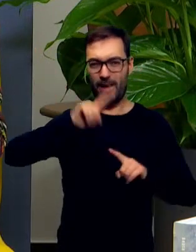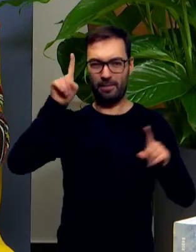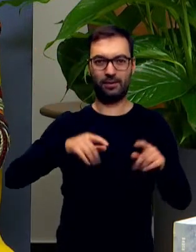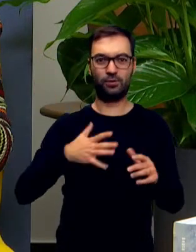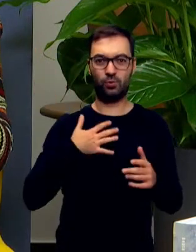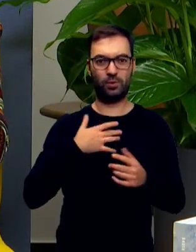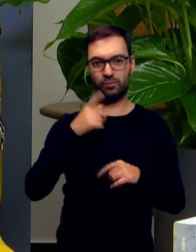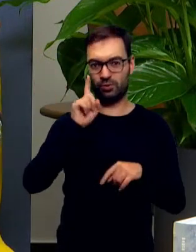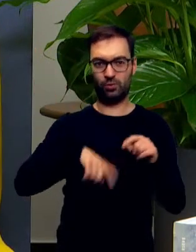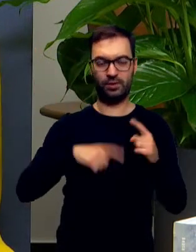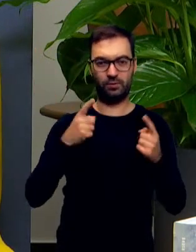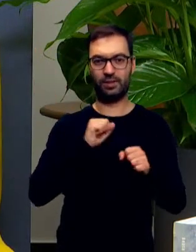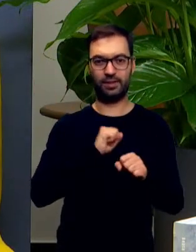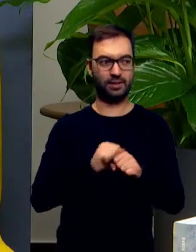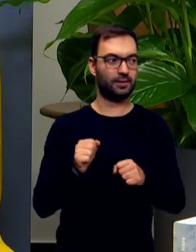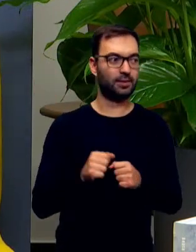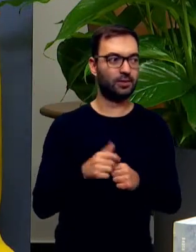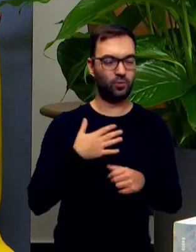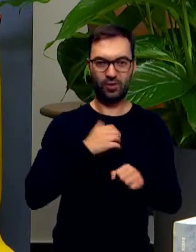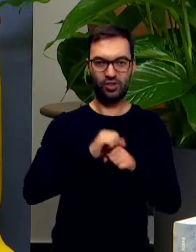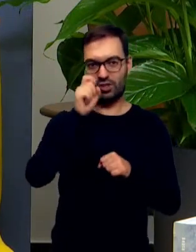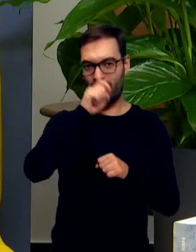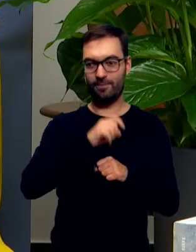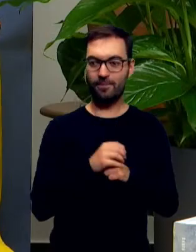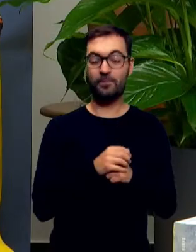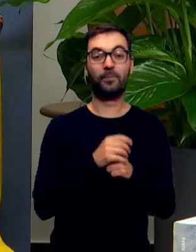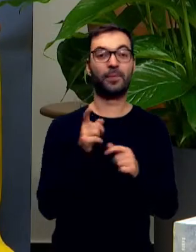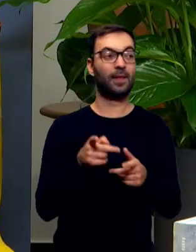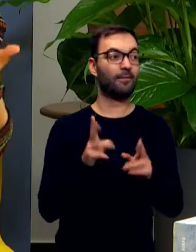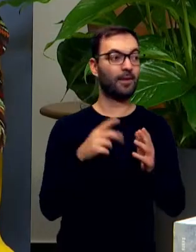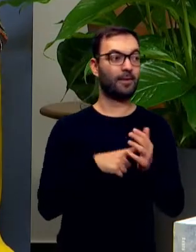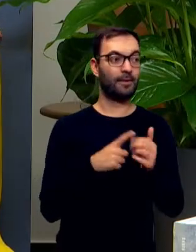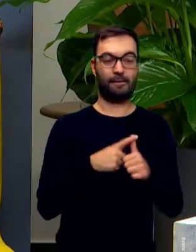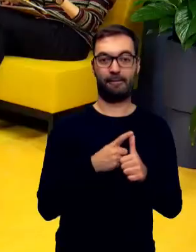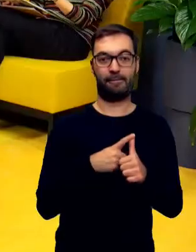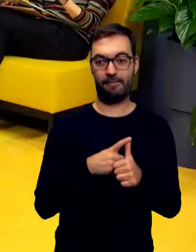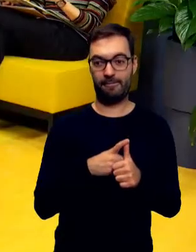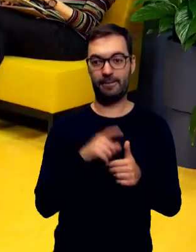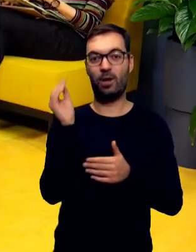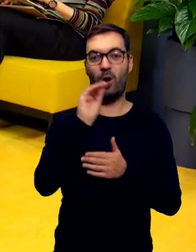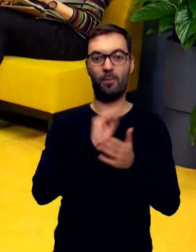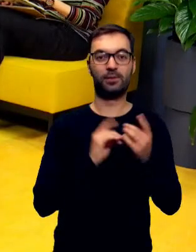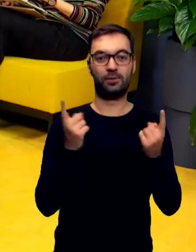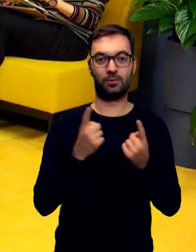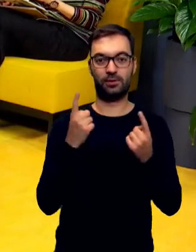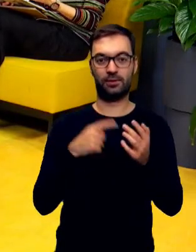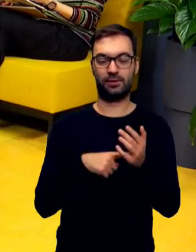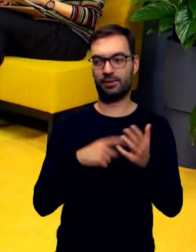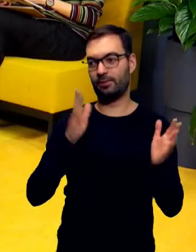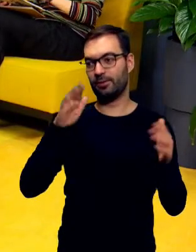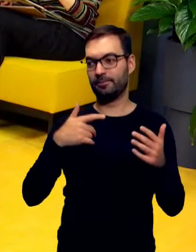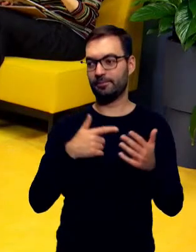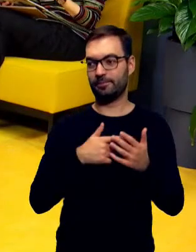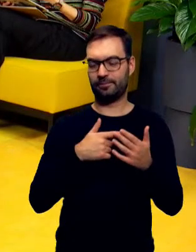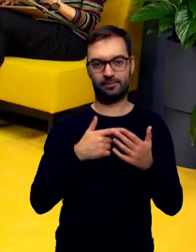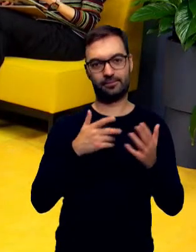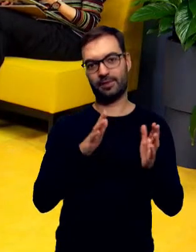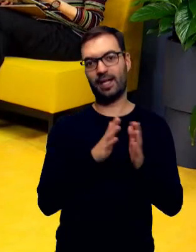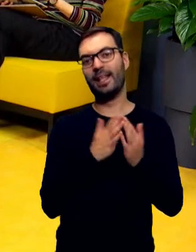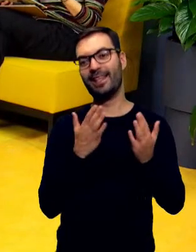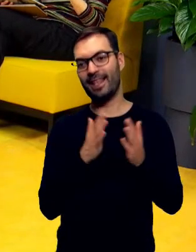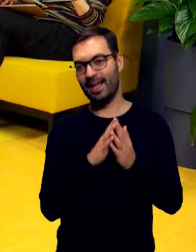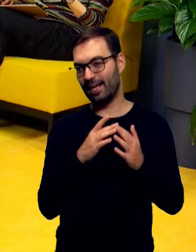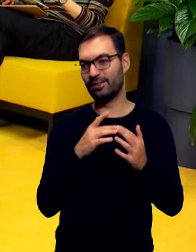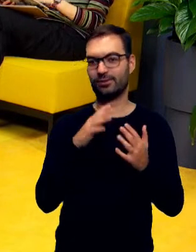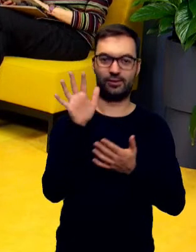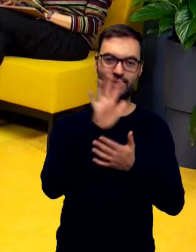czułam, że dzieje się coś złego. To jest jeden z takich momentów właśnie, które po pierwsze sam opis tej sytuacji od strony takiej, powiedziałabym,